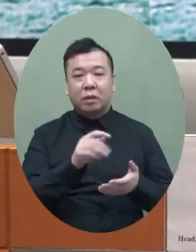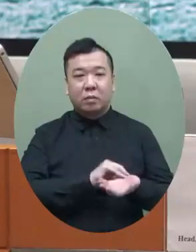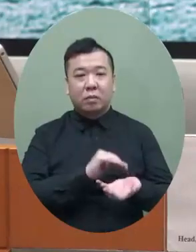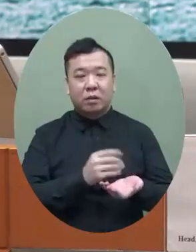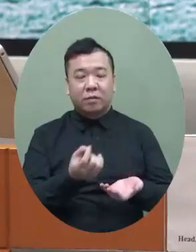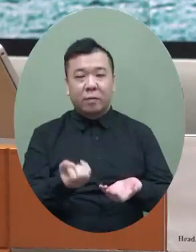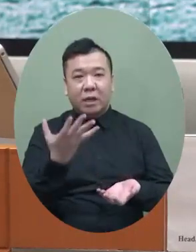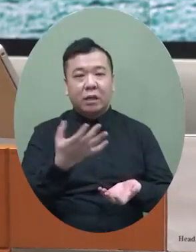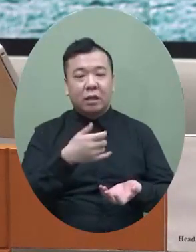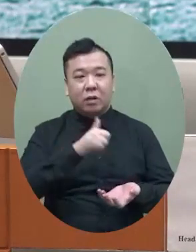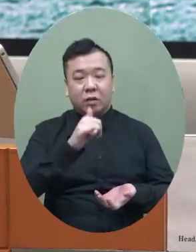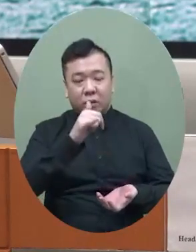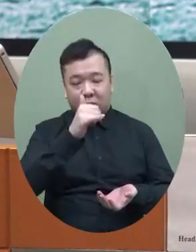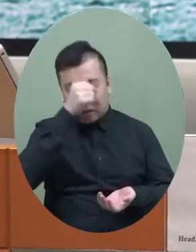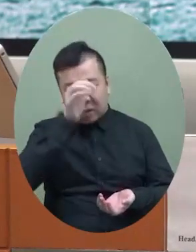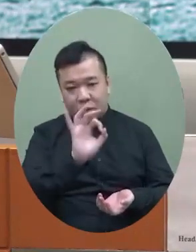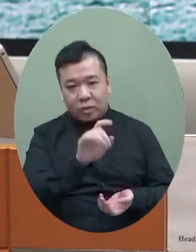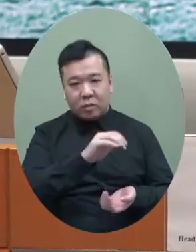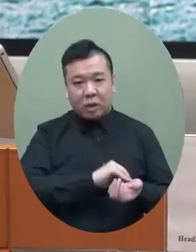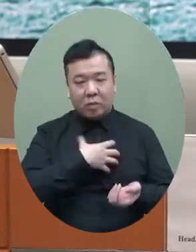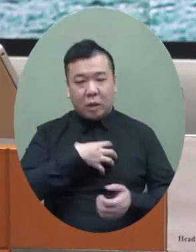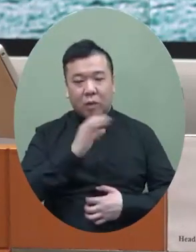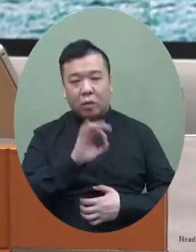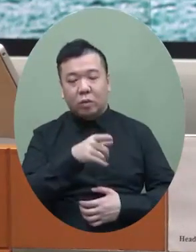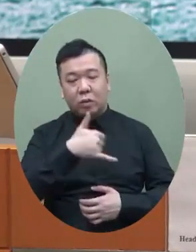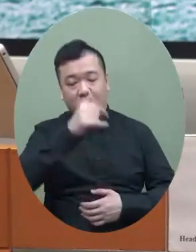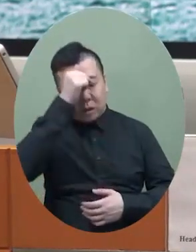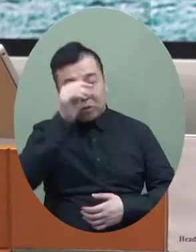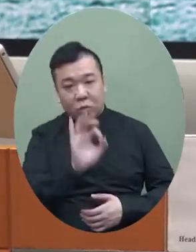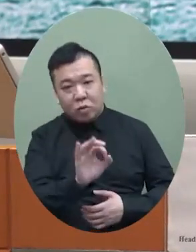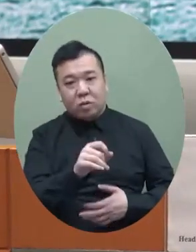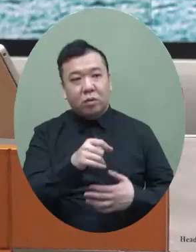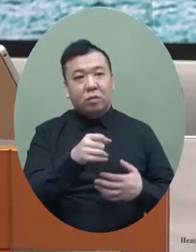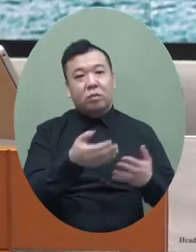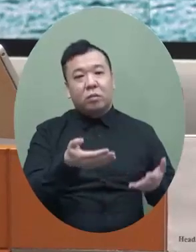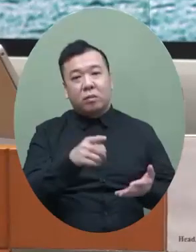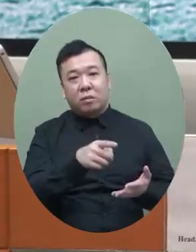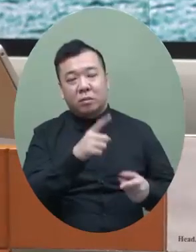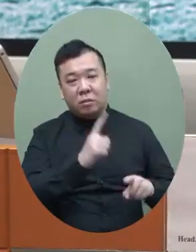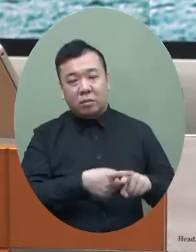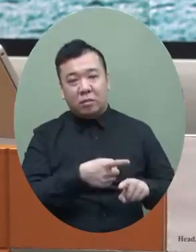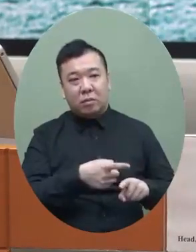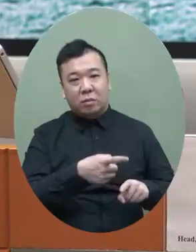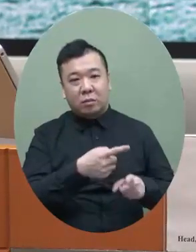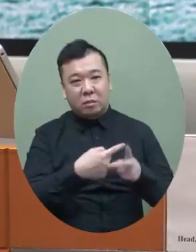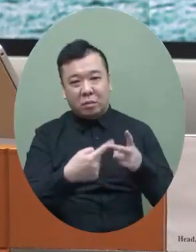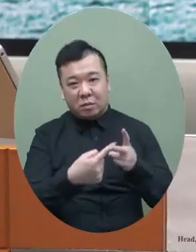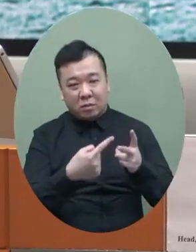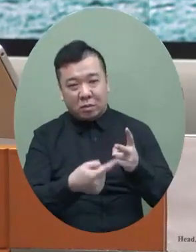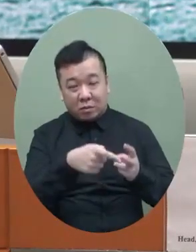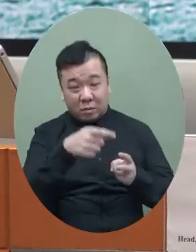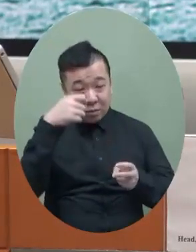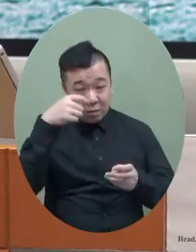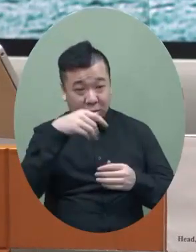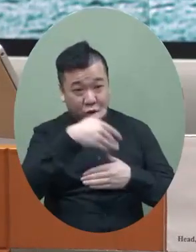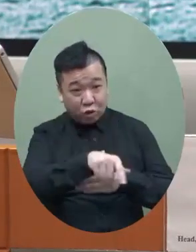睇醫生啊，或者佢冇病徵就冇去睇醫生。咁呢個都係即係可能就唔係話淨係得20多宗個案喺個社區